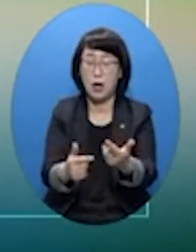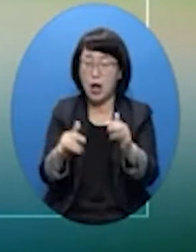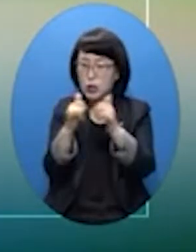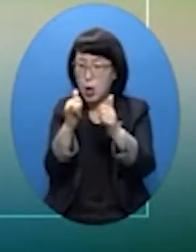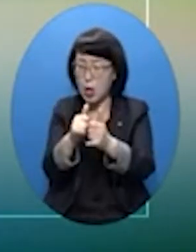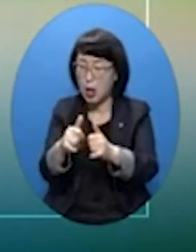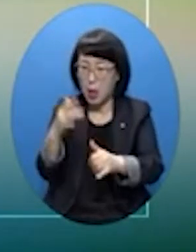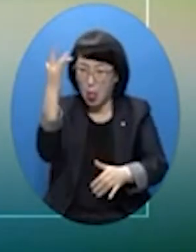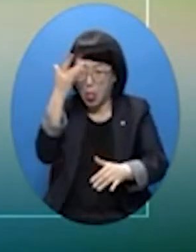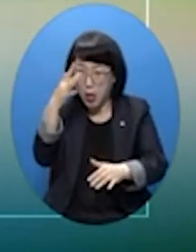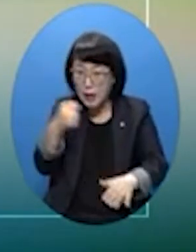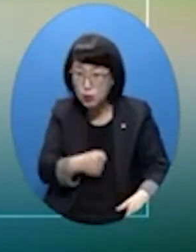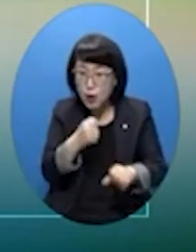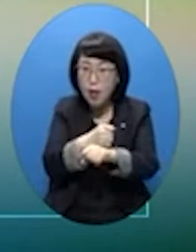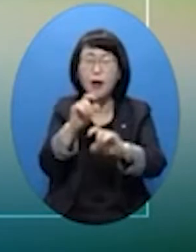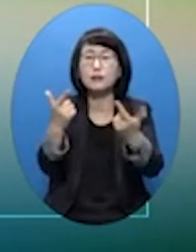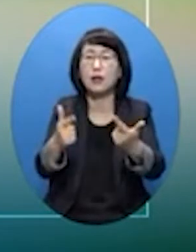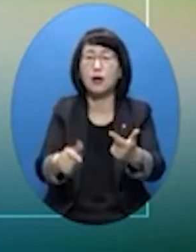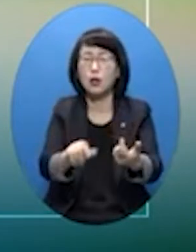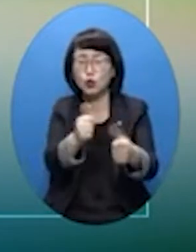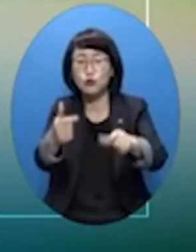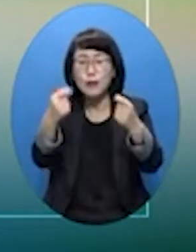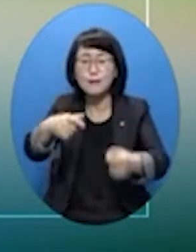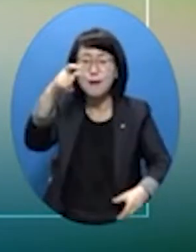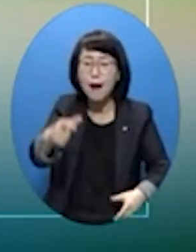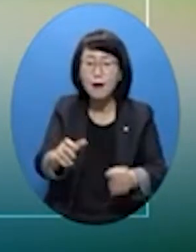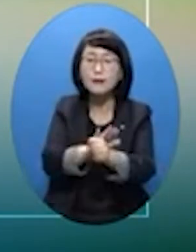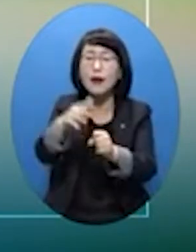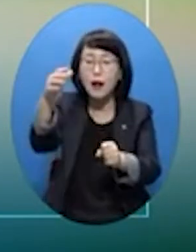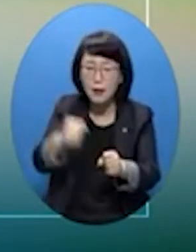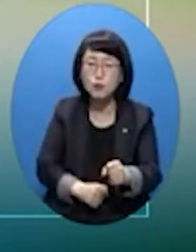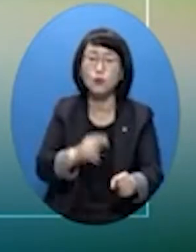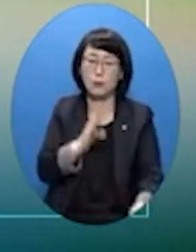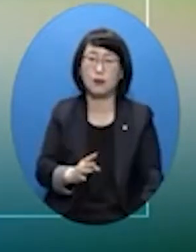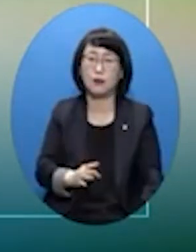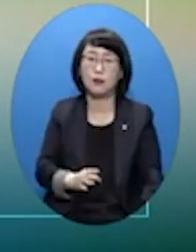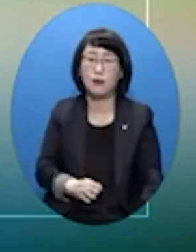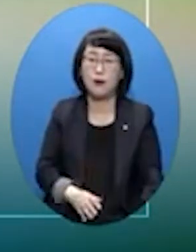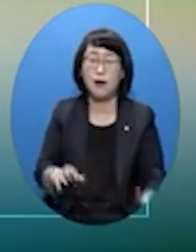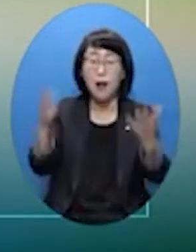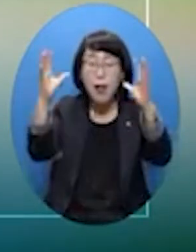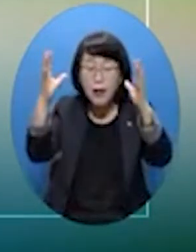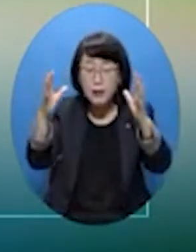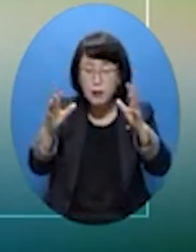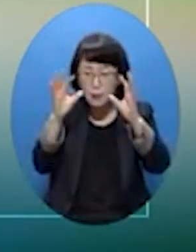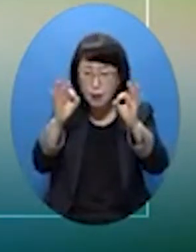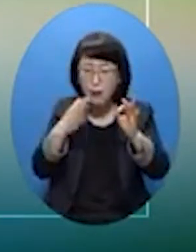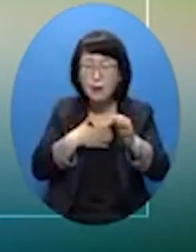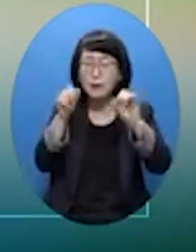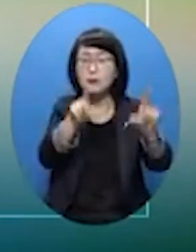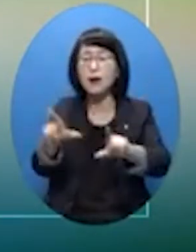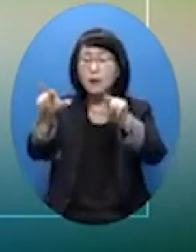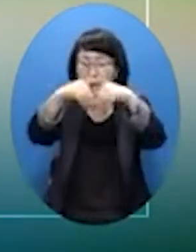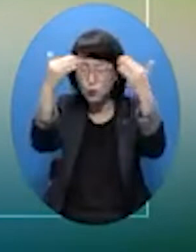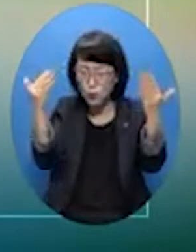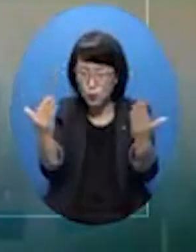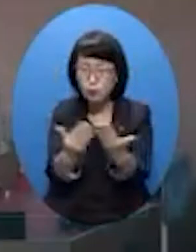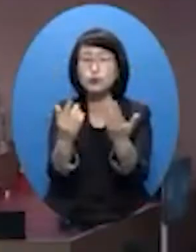하는 것도 아닙니다 죽음 같이 강한 사랑으로 하는 것입니다 아이들이 대 사람의 전부입니다